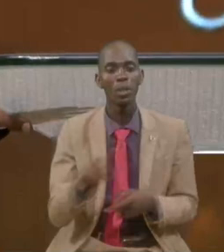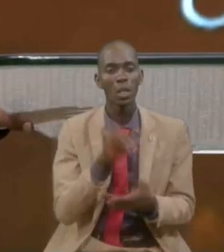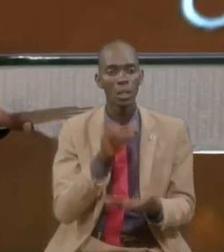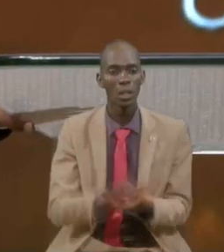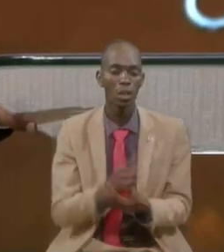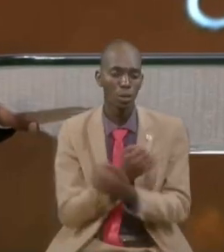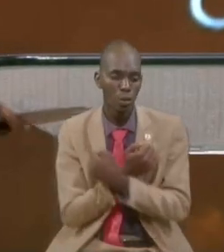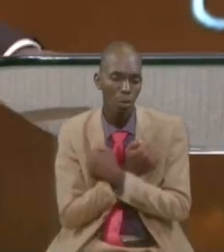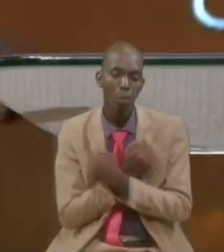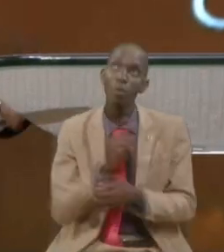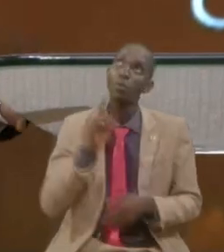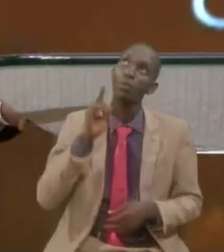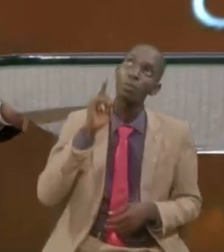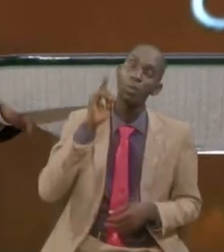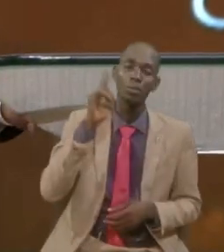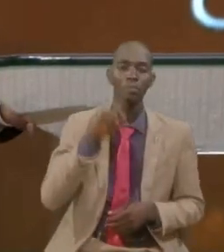l'aiment?